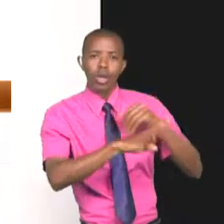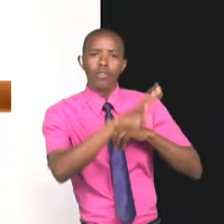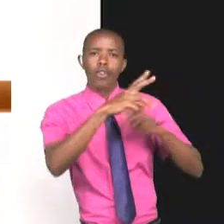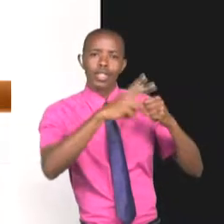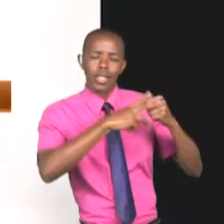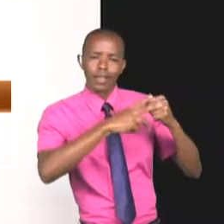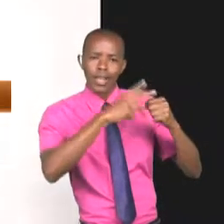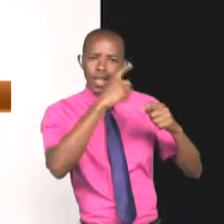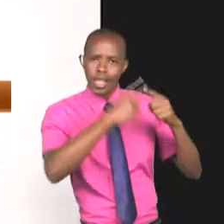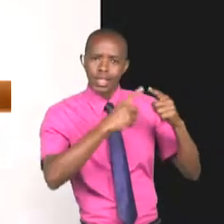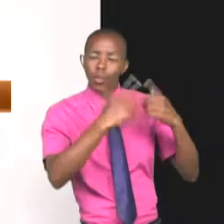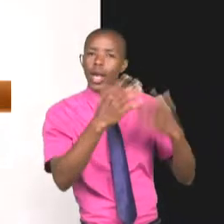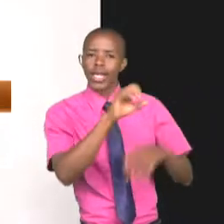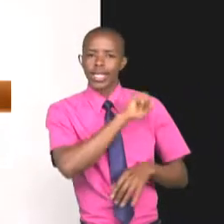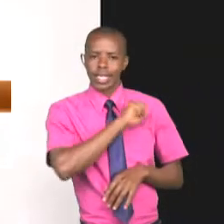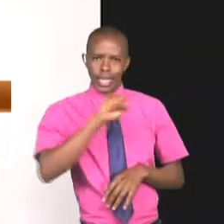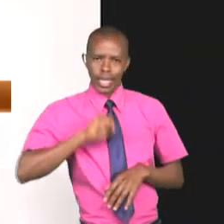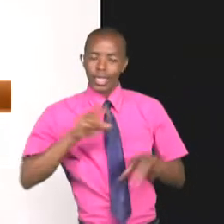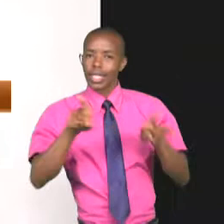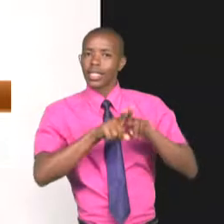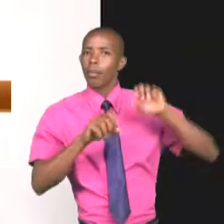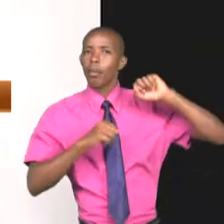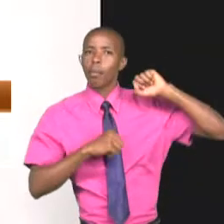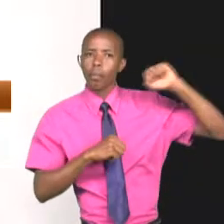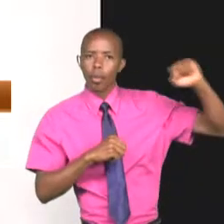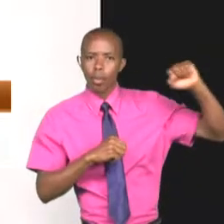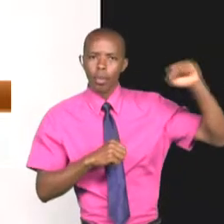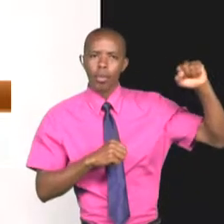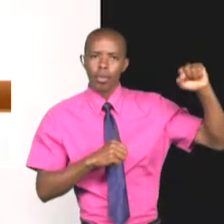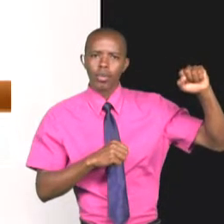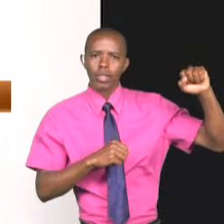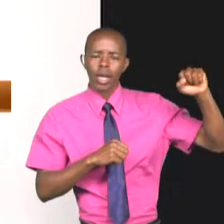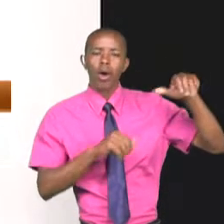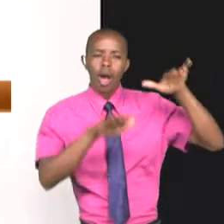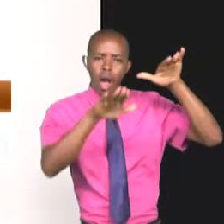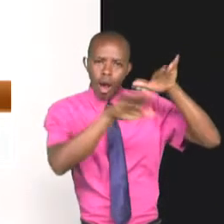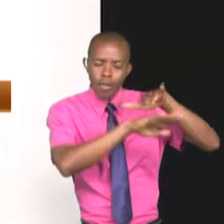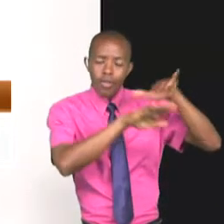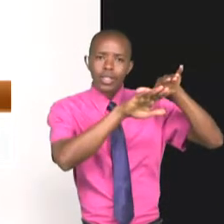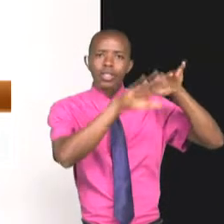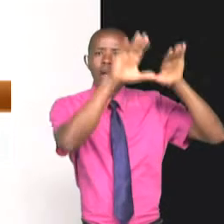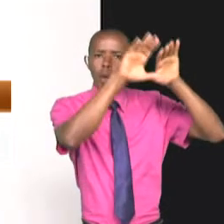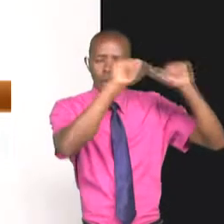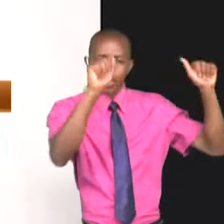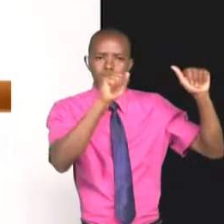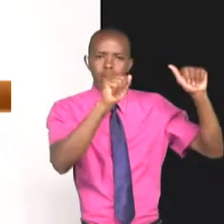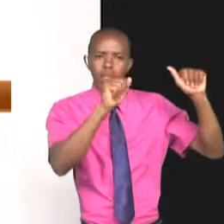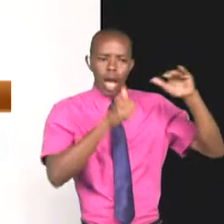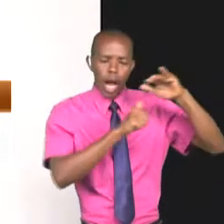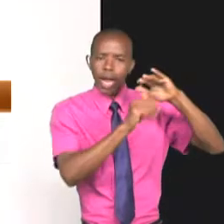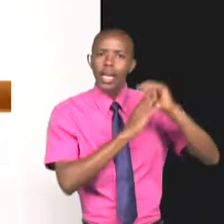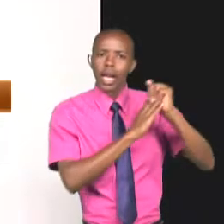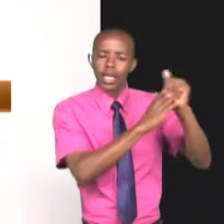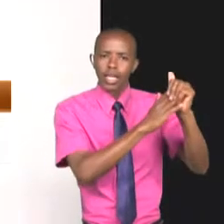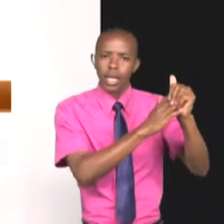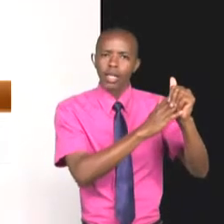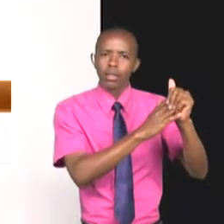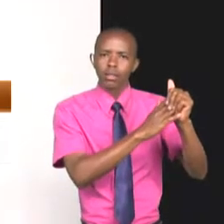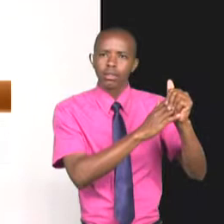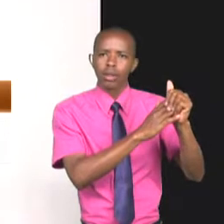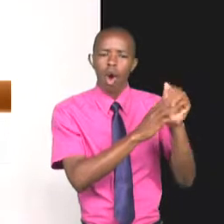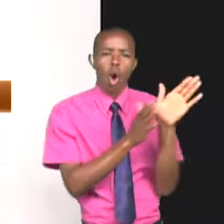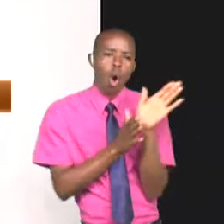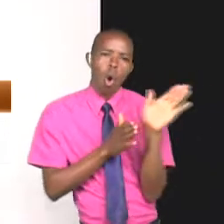akiwa seneta, na pia ni mwanasiasa amehudumu kama naibu rais akiwa chini ya uongozi wa rais mstaafu Obama, ambaye